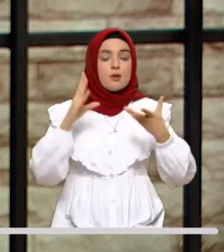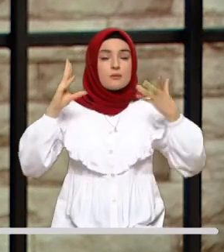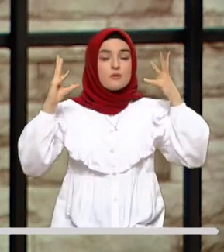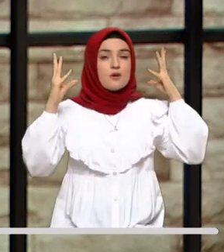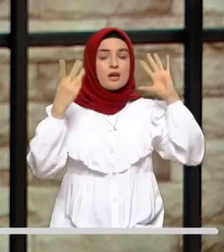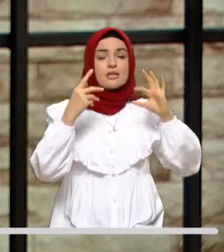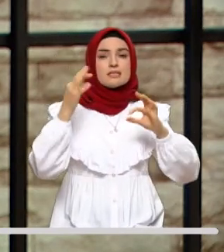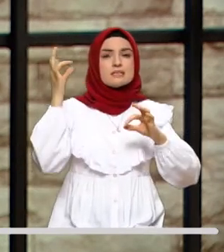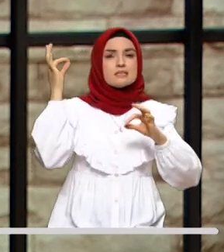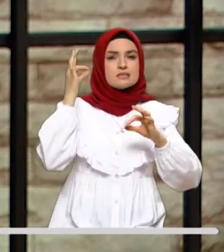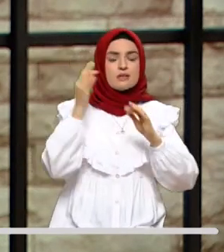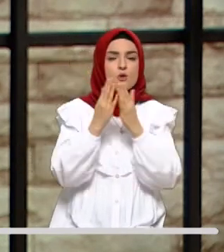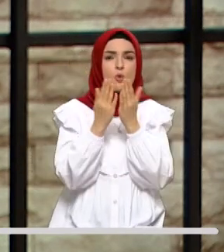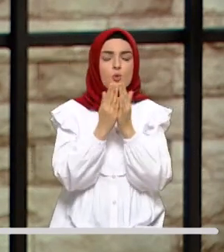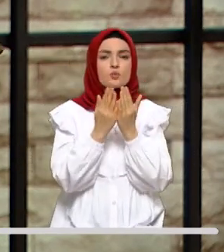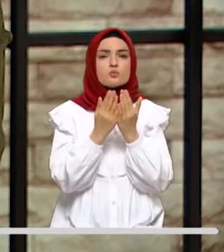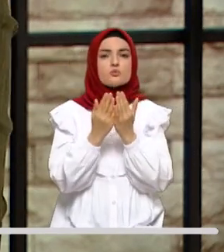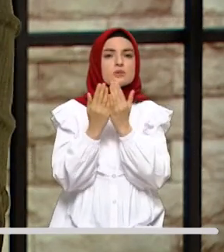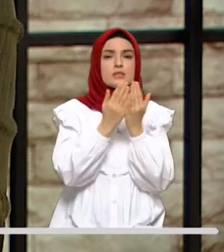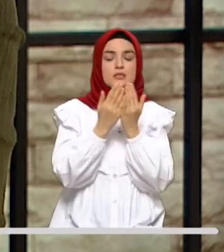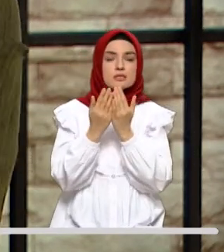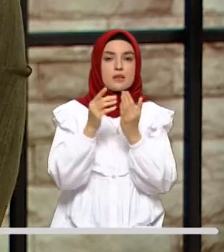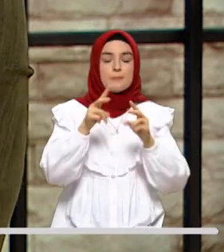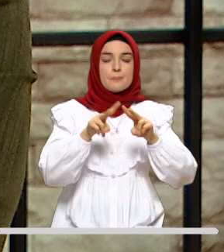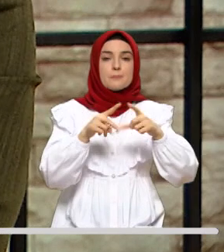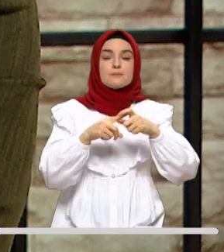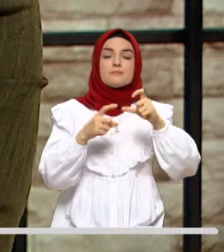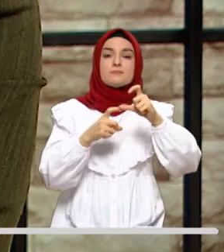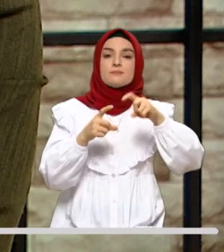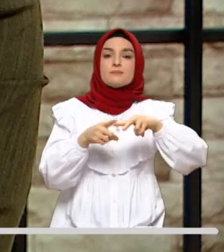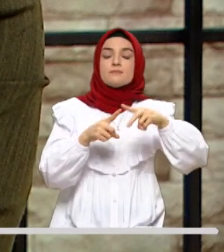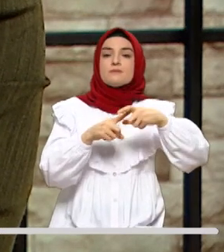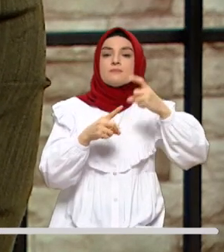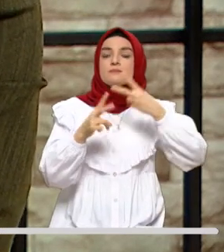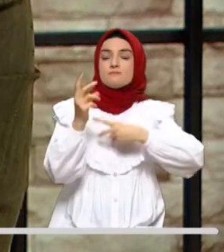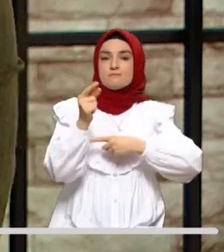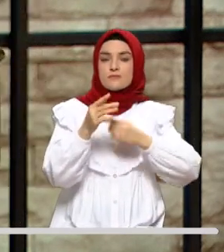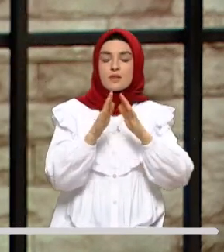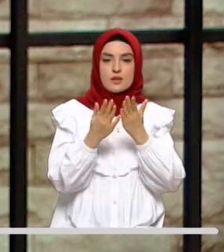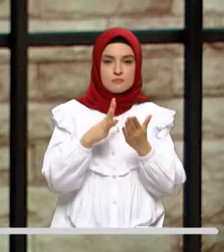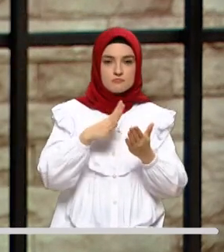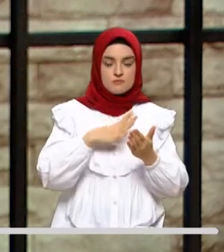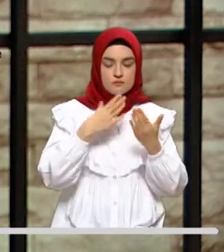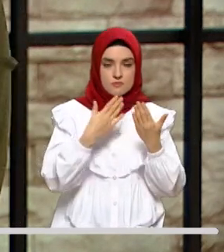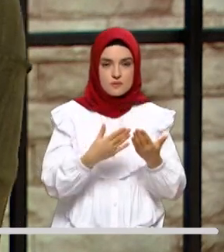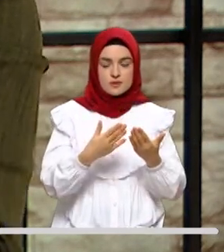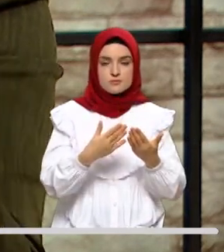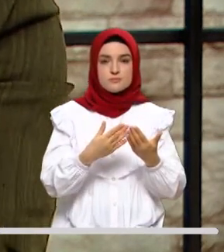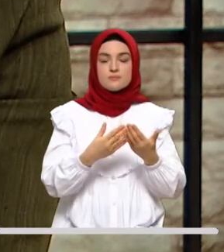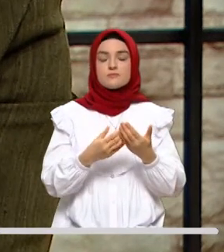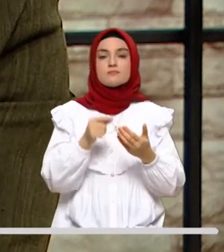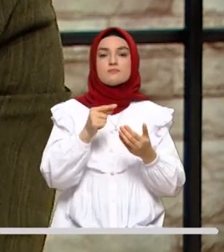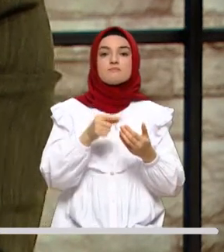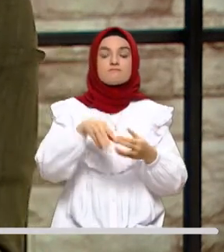Celaleddin Rumi'nin Mesnevi kitabıdır. Bunu çok dinlemiştir. Aynı zamanda Bostan adlı kitaptır, Gülistan'dır.